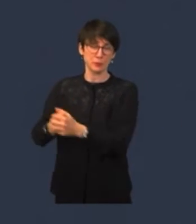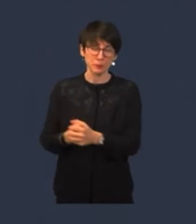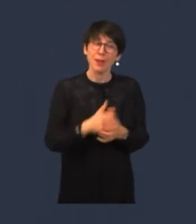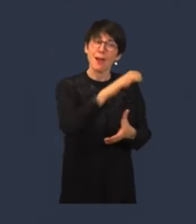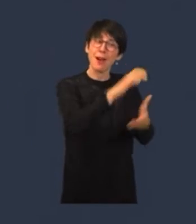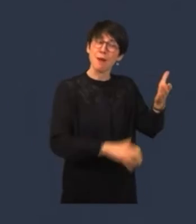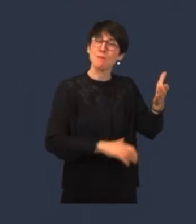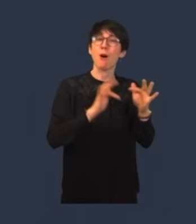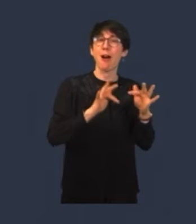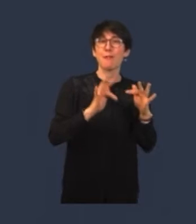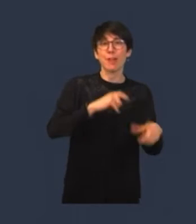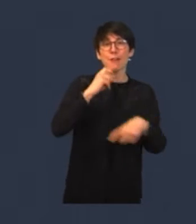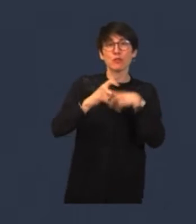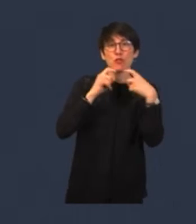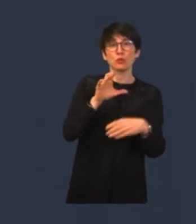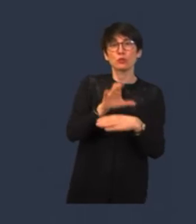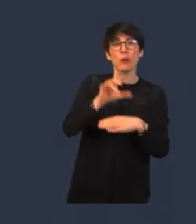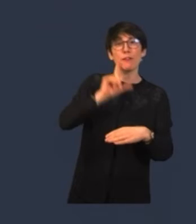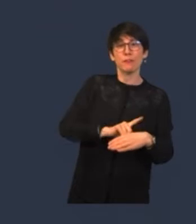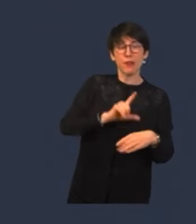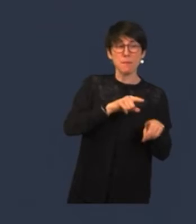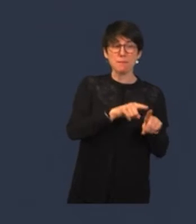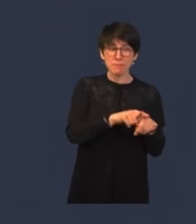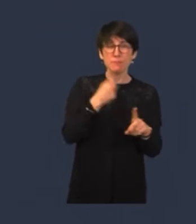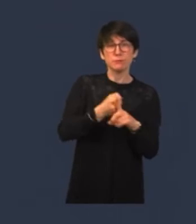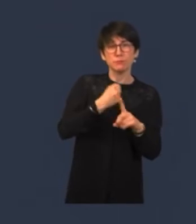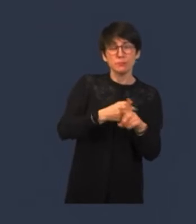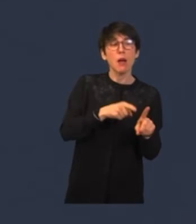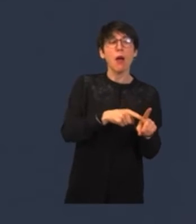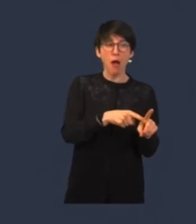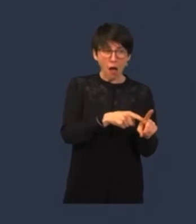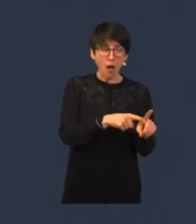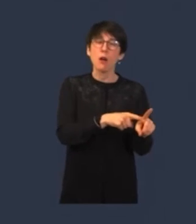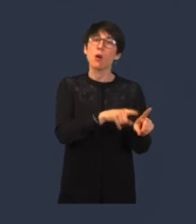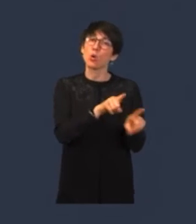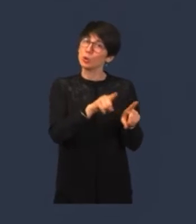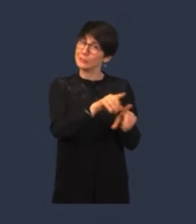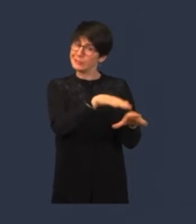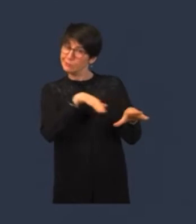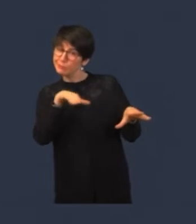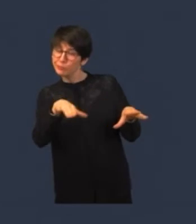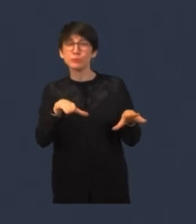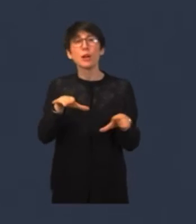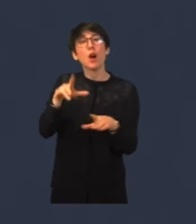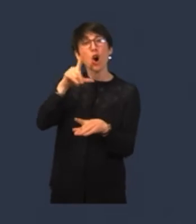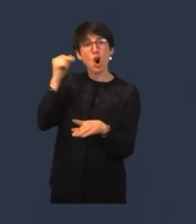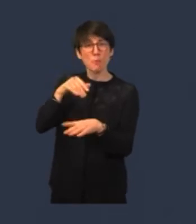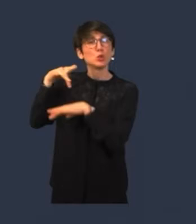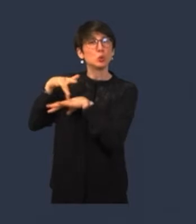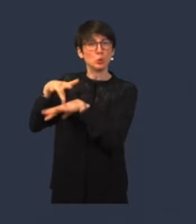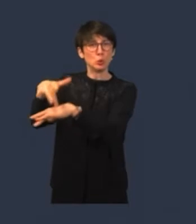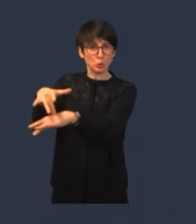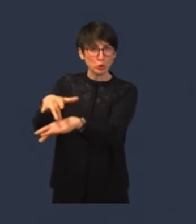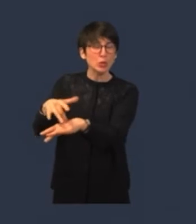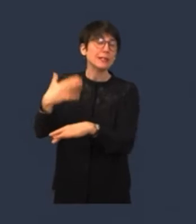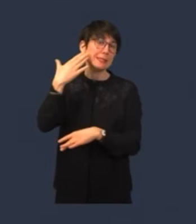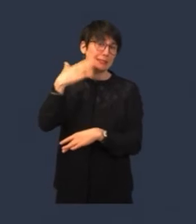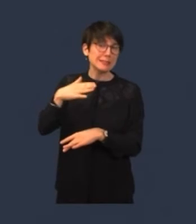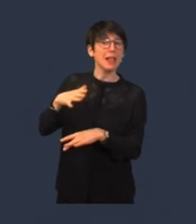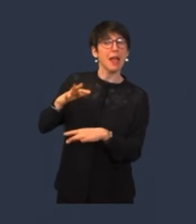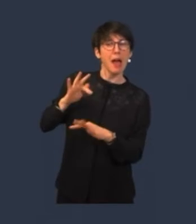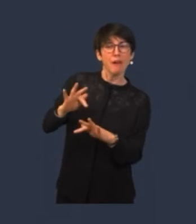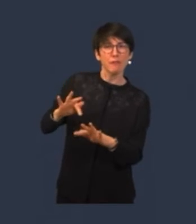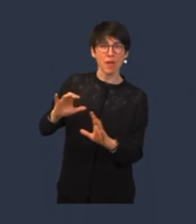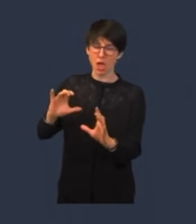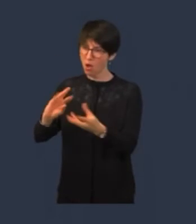faites aux femmes, vous ne mentionnez pas les origines de ce mal qui nous ronge et ronge aussi les hommes. Car pour soigner les mots MAUX, il faut